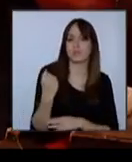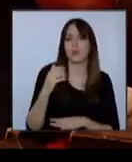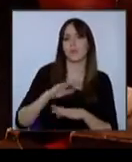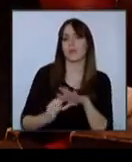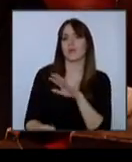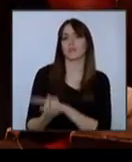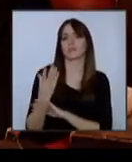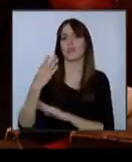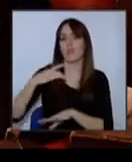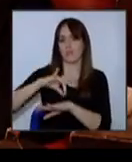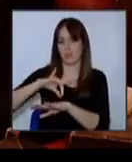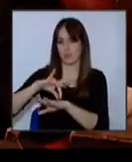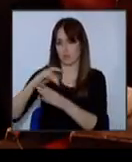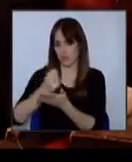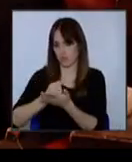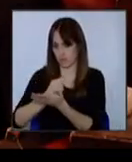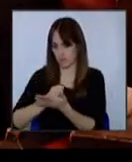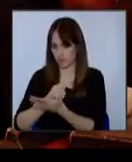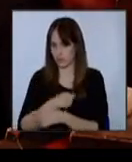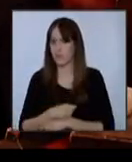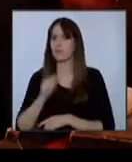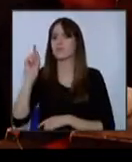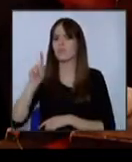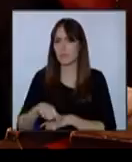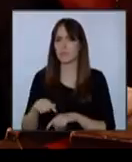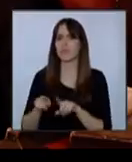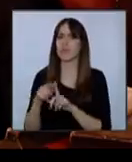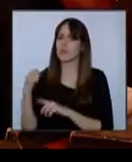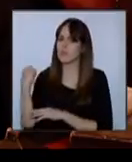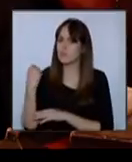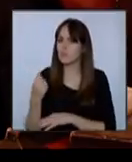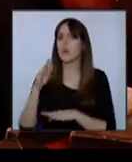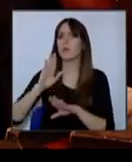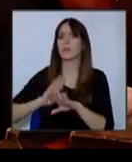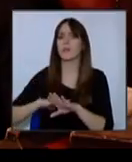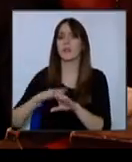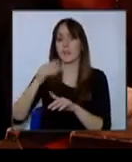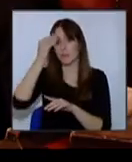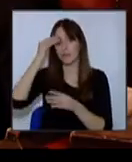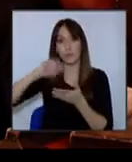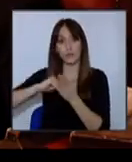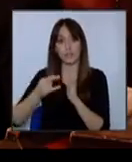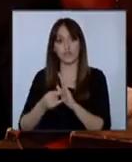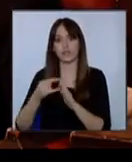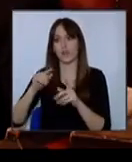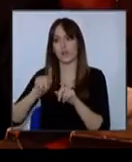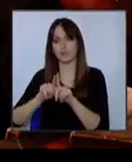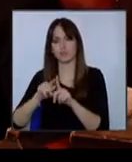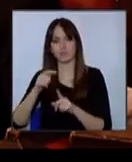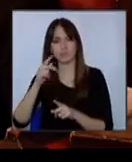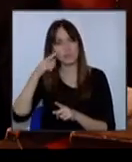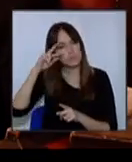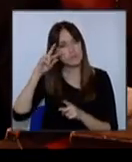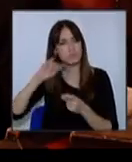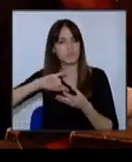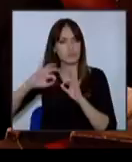projecte de Facultat de Medicina. Hi van donar suport perquè creiem que és un projecte estratègic, innovador,